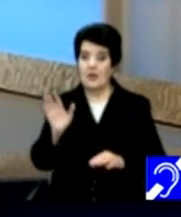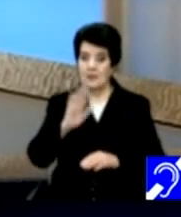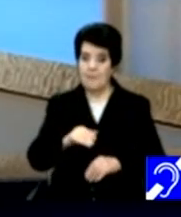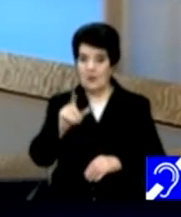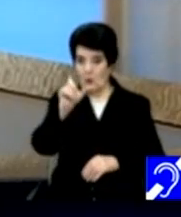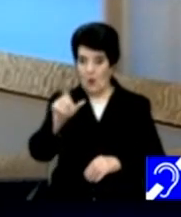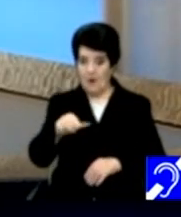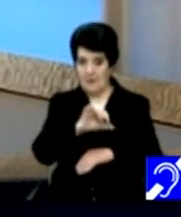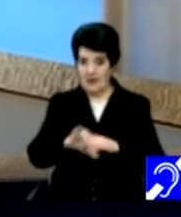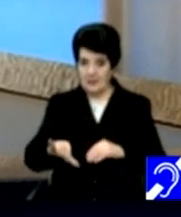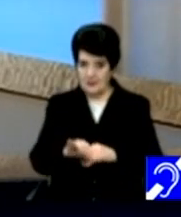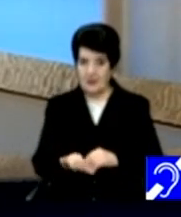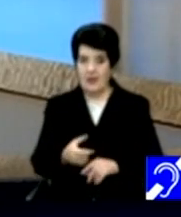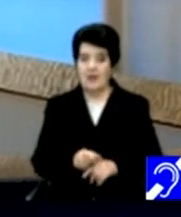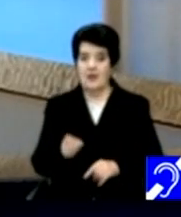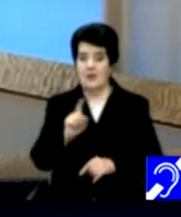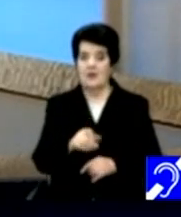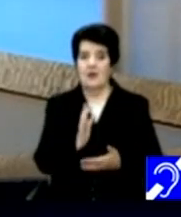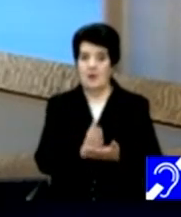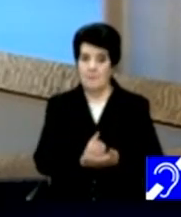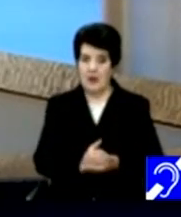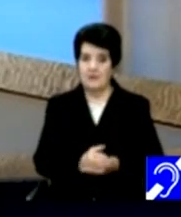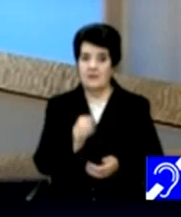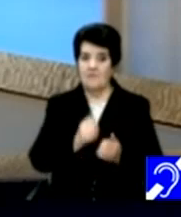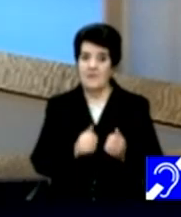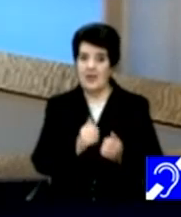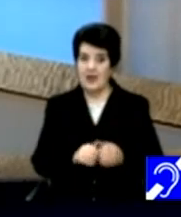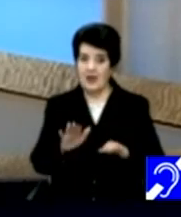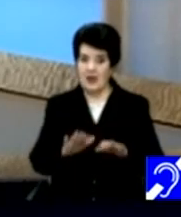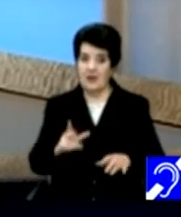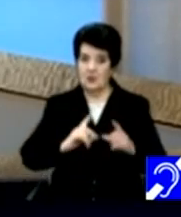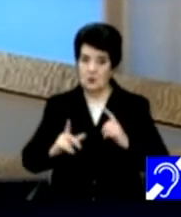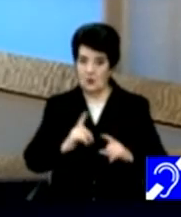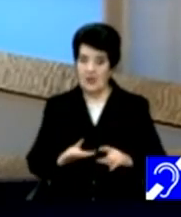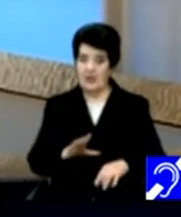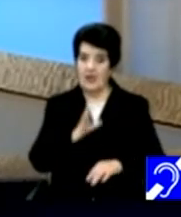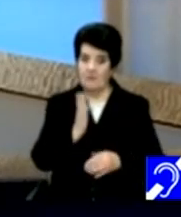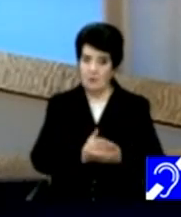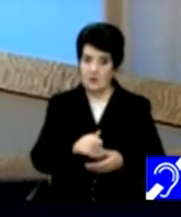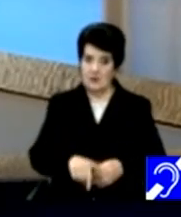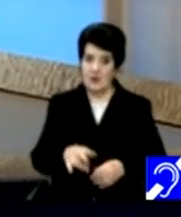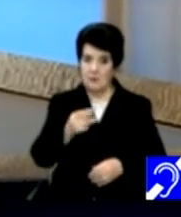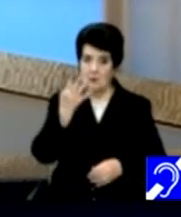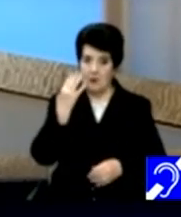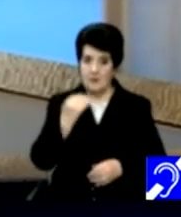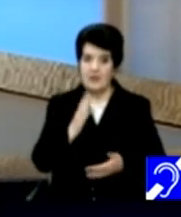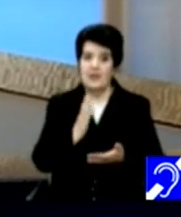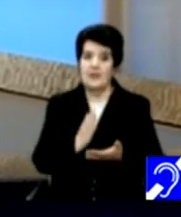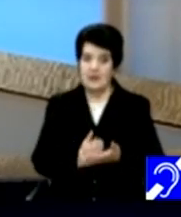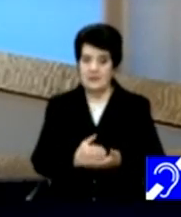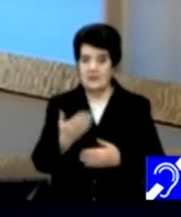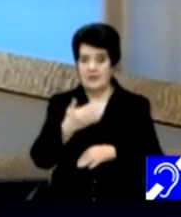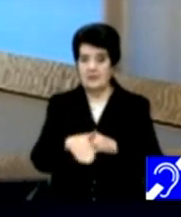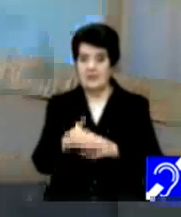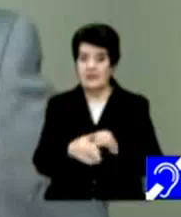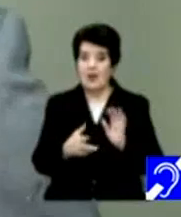autorități, deși are un mare potențial. Datele arată că fiecare al 8-lea student aflat la cursuri în Republica Moldova este din